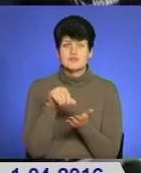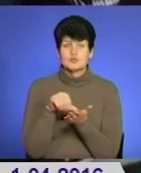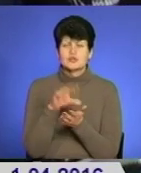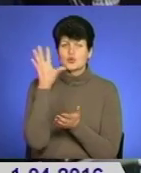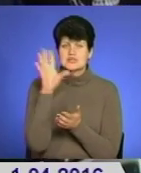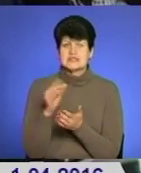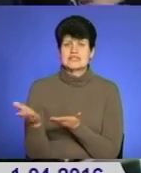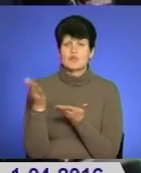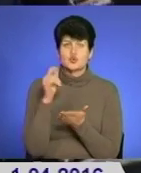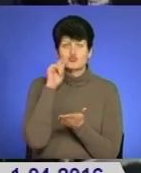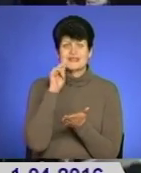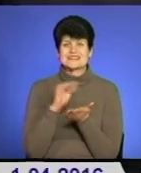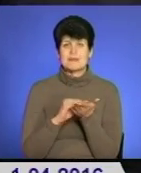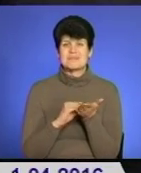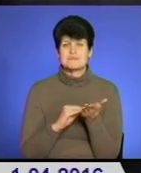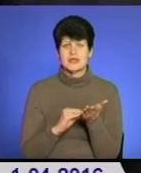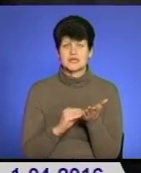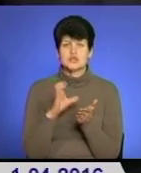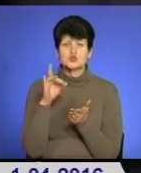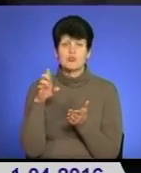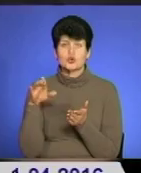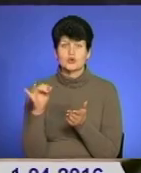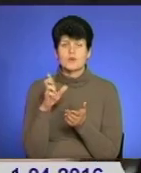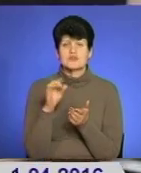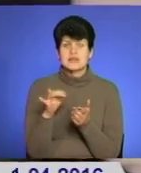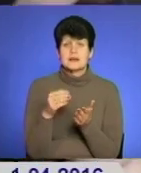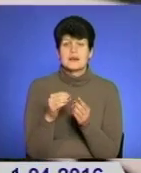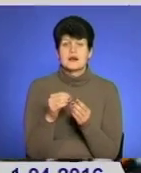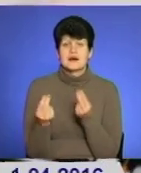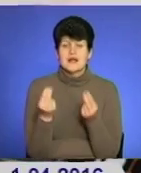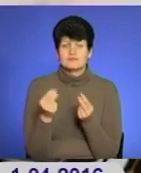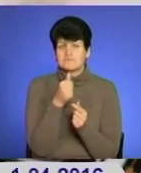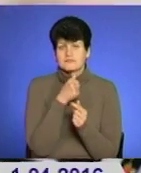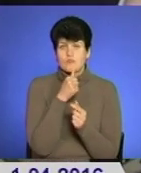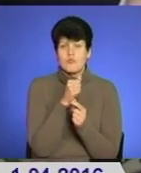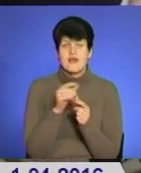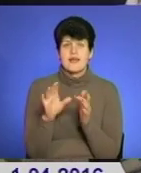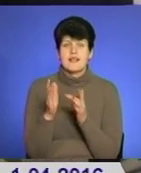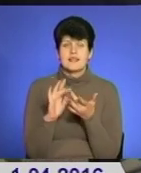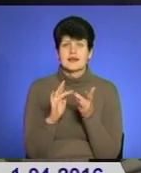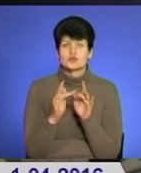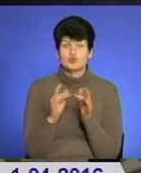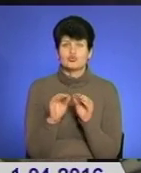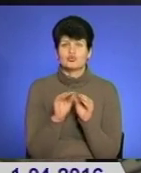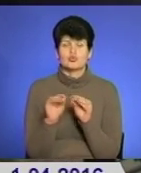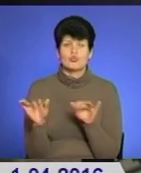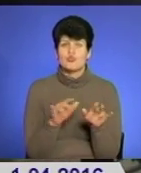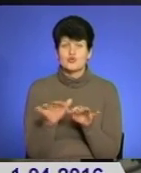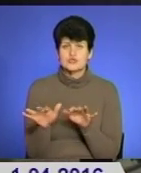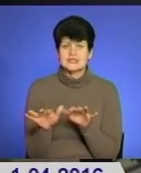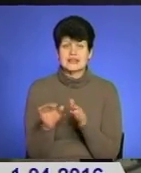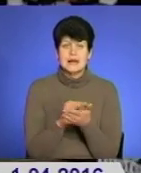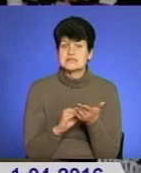усі запрошені українські письменники. Субпродукт і Бодхісатва грають експериментальну електронну музику. Ні альбомів, ні треків хлопці